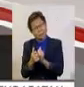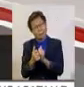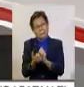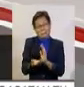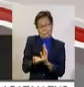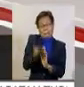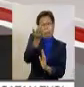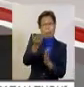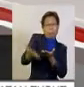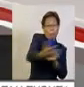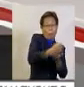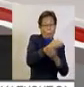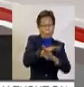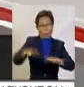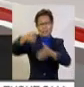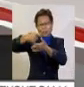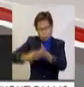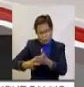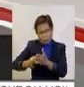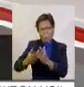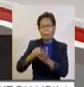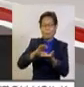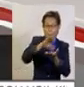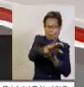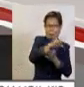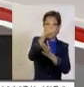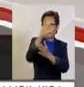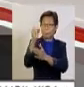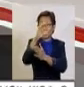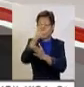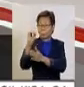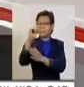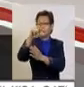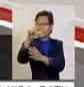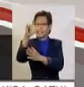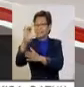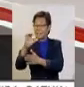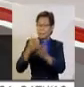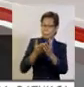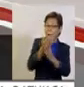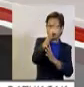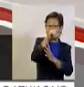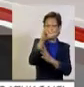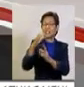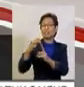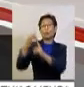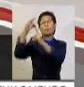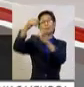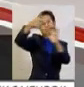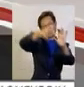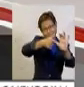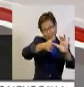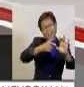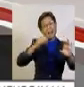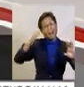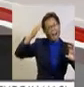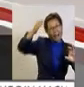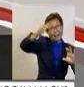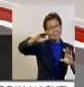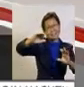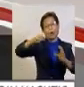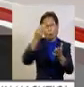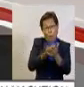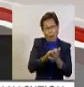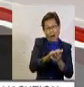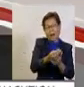meningkatkan pendapatan bukan cukai melalui pelaburan syarikat-syarikat berkaitan kerajaan GLC, terutama Petronas, yang akan